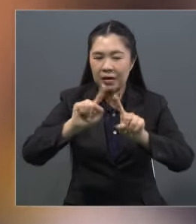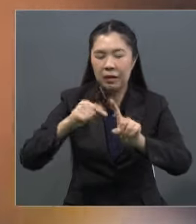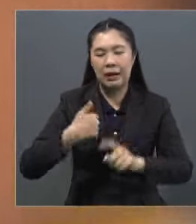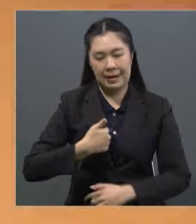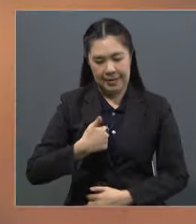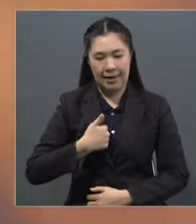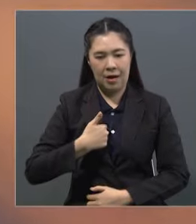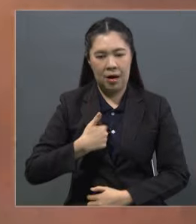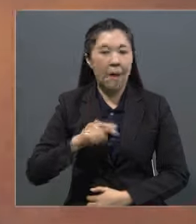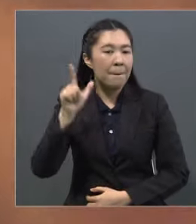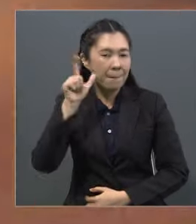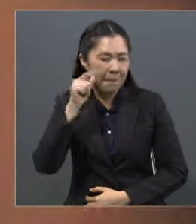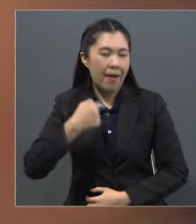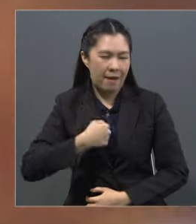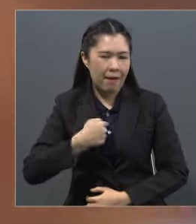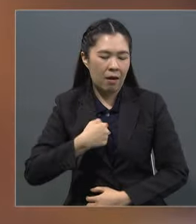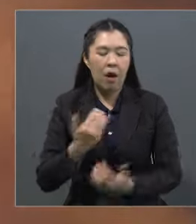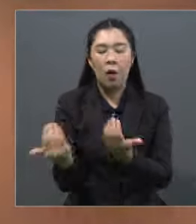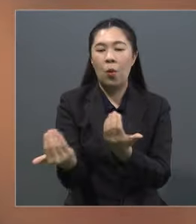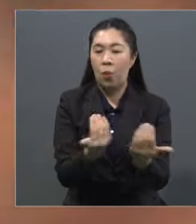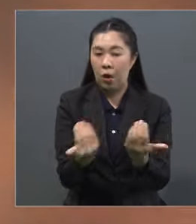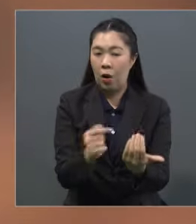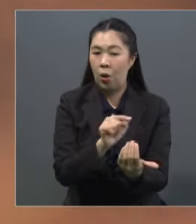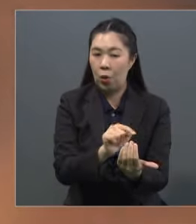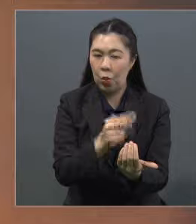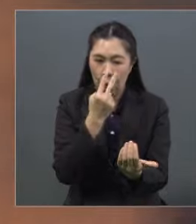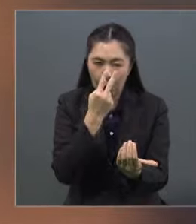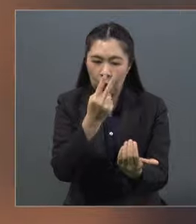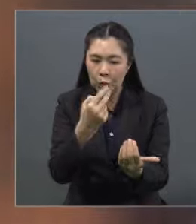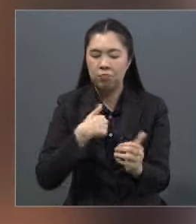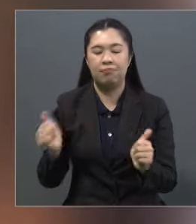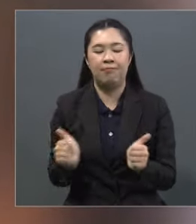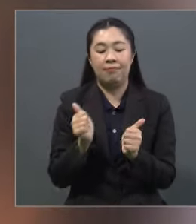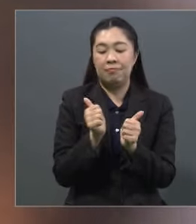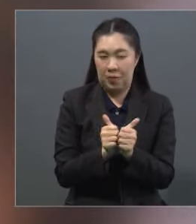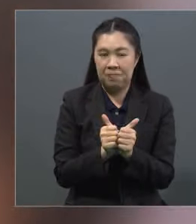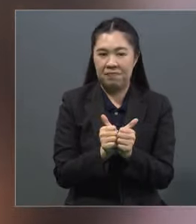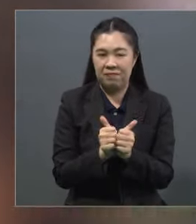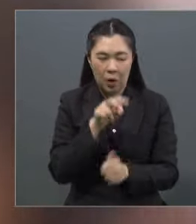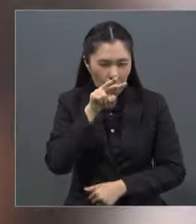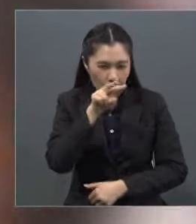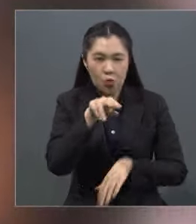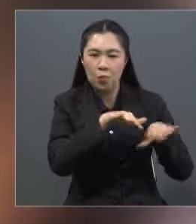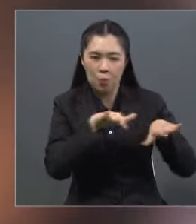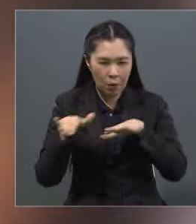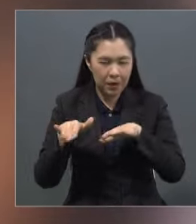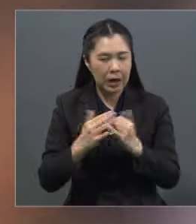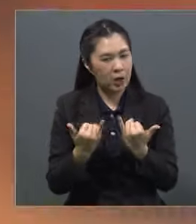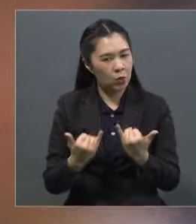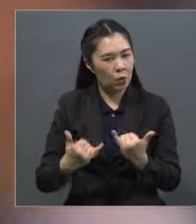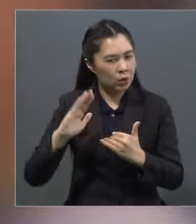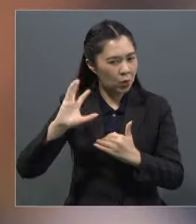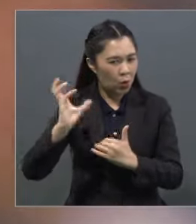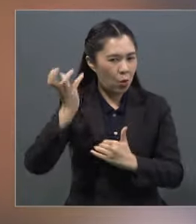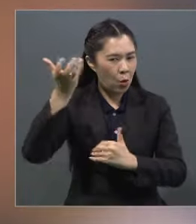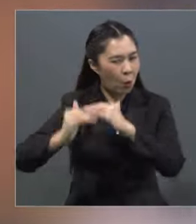แม่เวลาลูกเขาดูอะไรอ่ะในออนไลน์ดูกับลูกด้วยก็ได้นะเราจะได้รู้ว่าตอนนี้โลกมันไปถึงไหนแล้วแล้